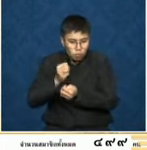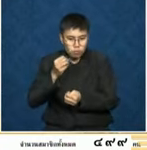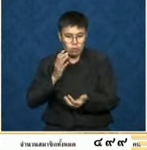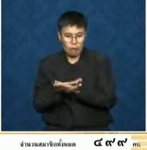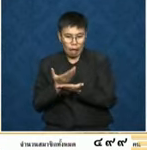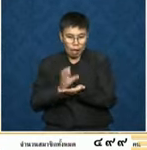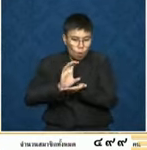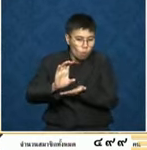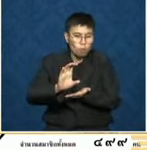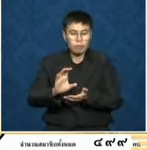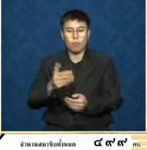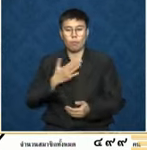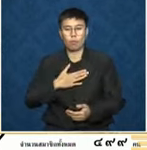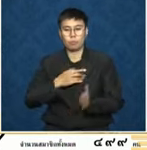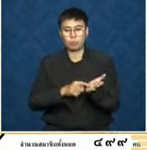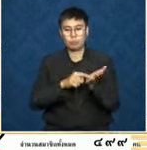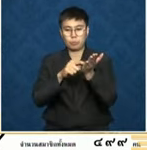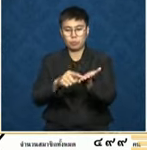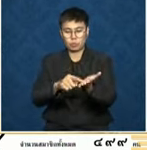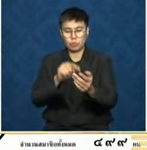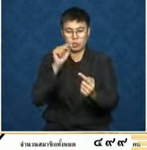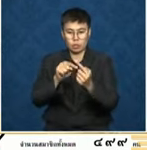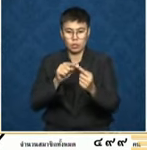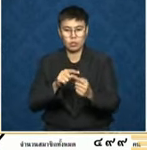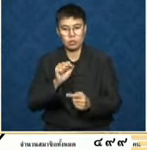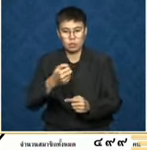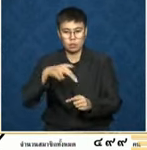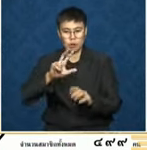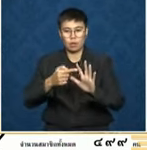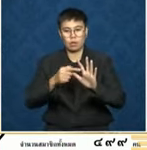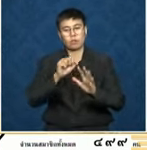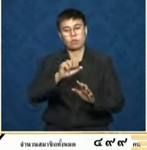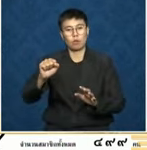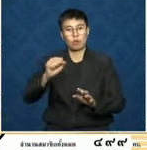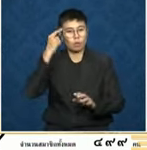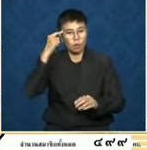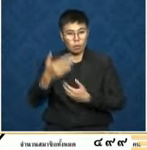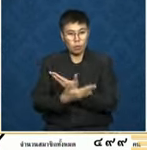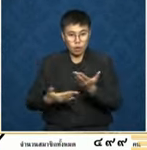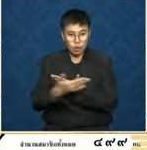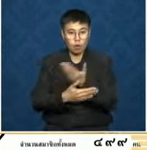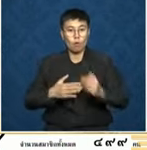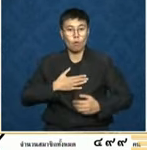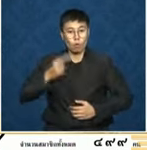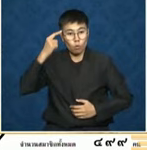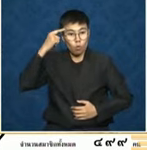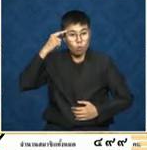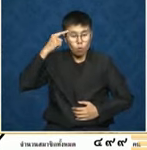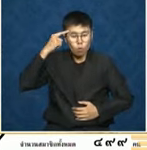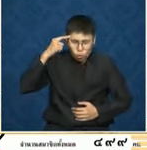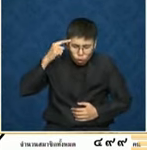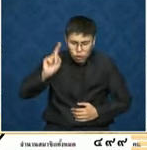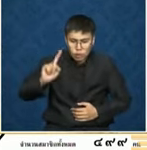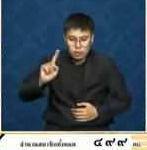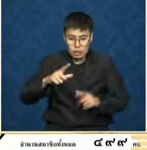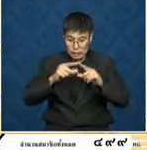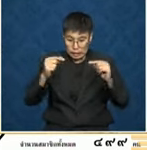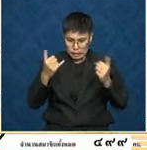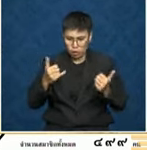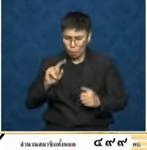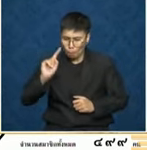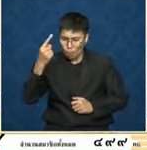เพราะฉะนั้นผมก็จึงเสนอเรื่องนี้เข้าสู่สภานะครับเพื่อมาพิจารณาหลายคนอาจจะพูดว่าเอ๊ะเรื่องนี้มันเป็นเรื่อง